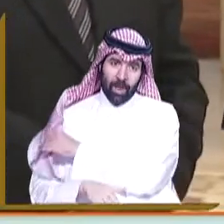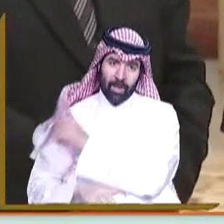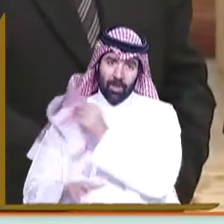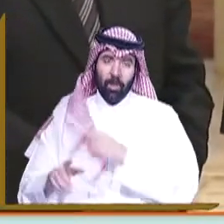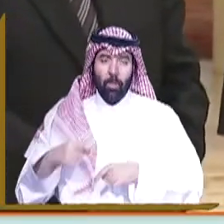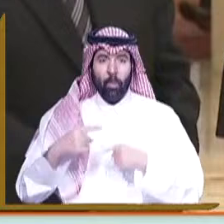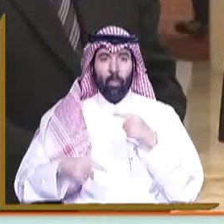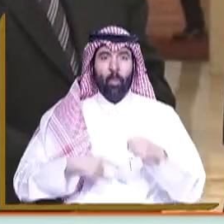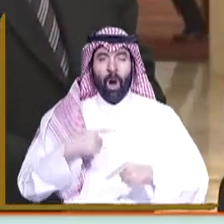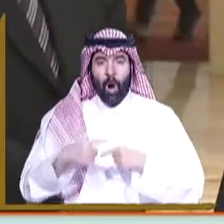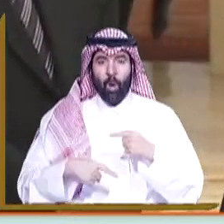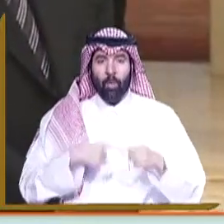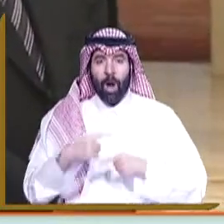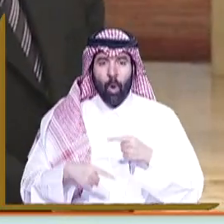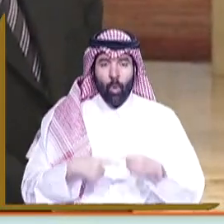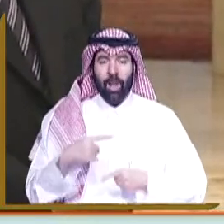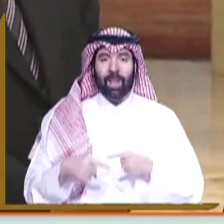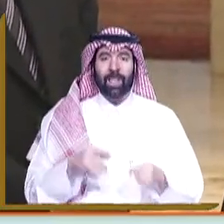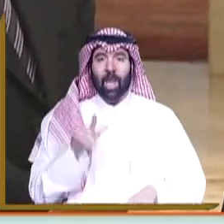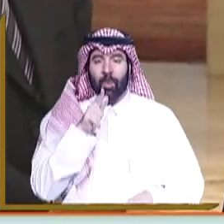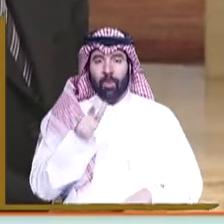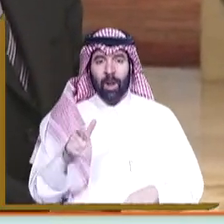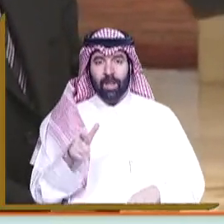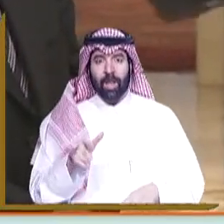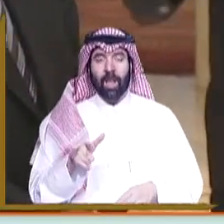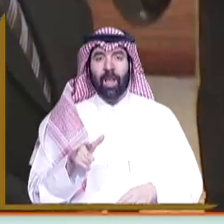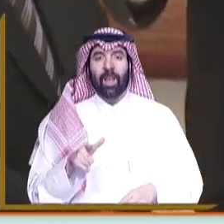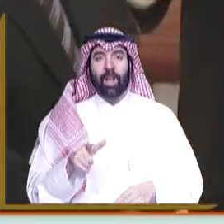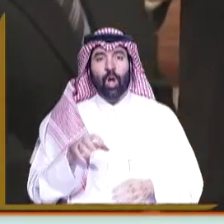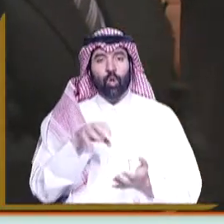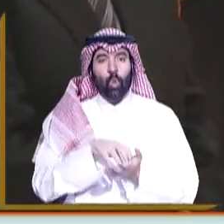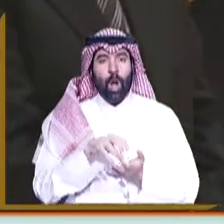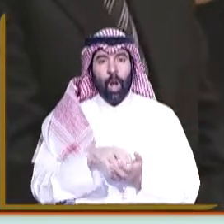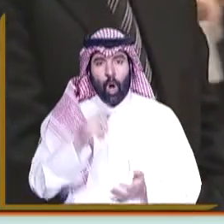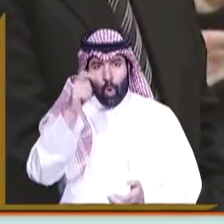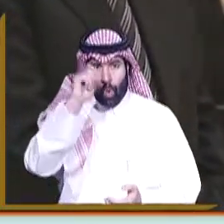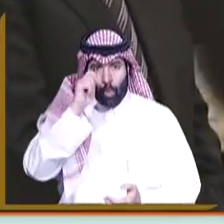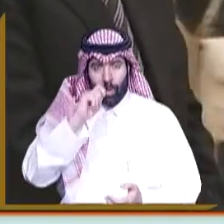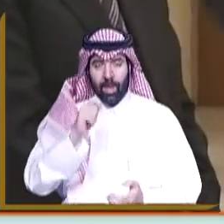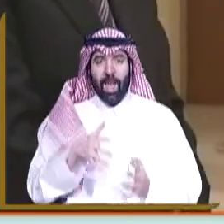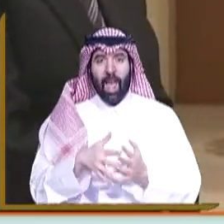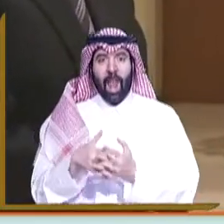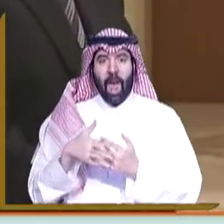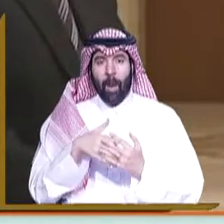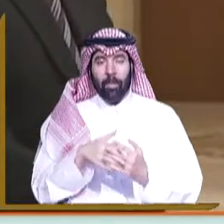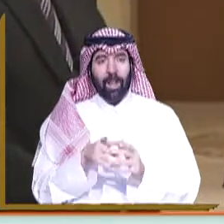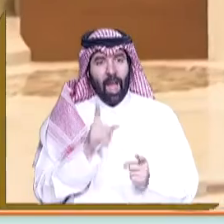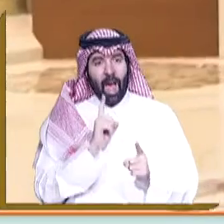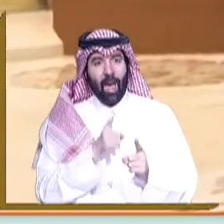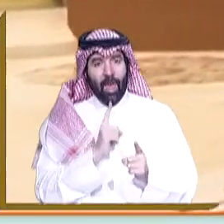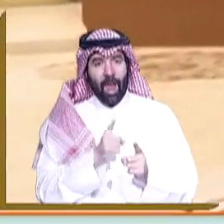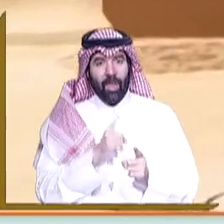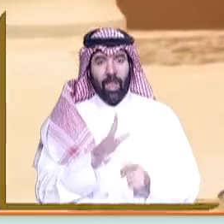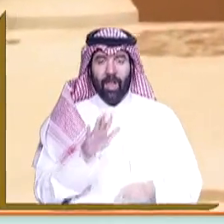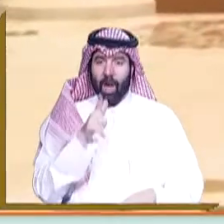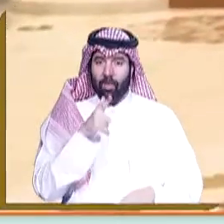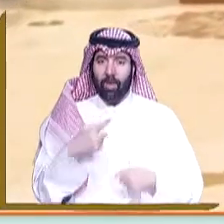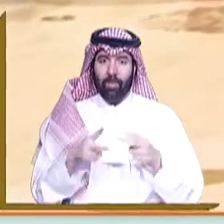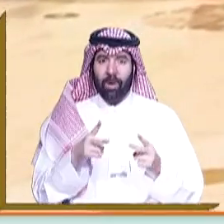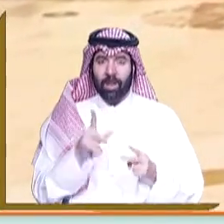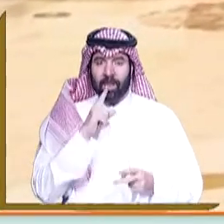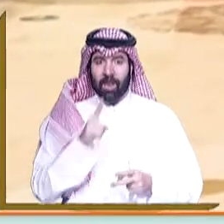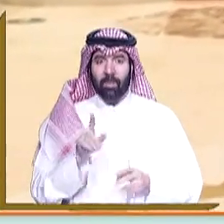محاولات الحكومات الأوروبية والأمريكية تحذير من مثل